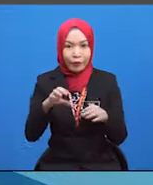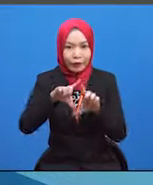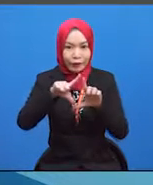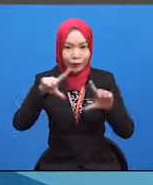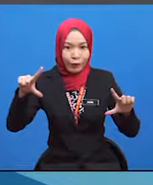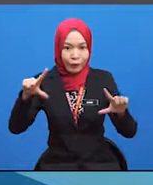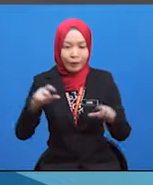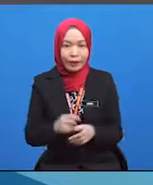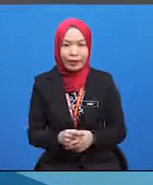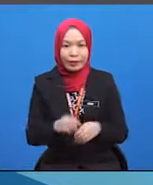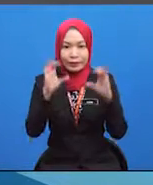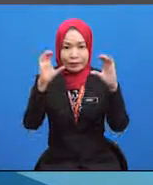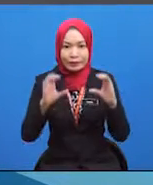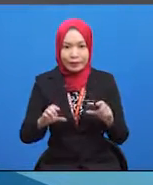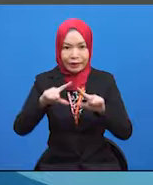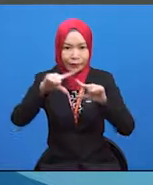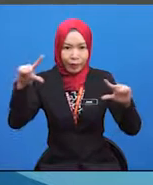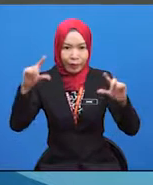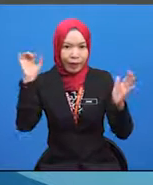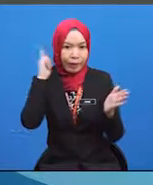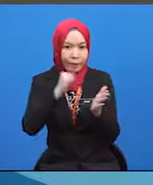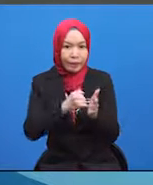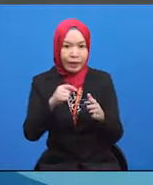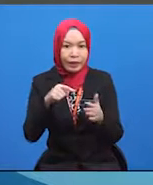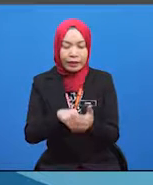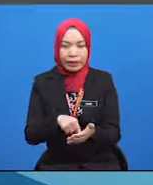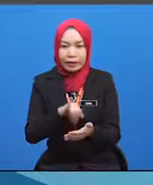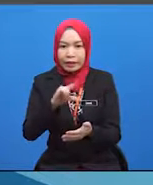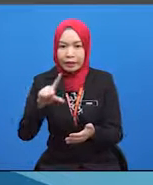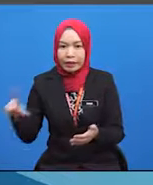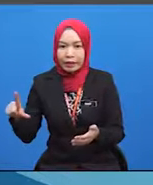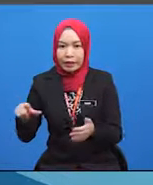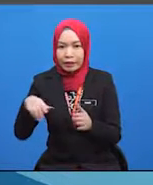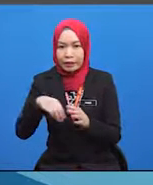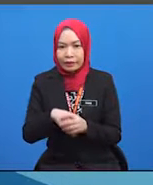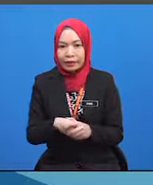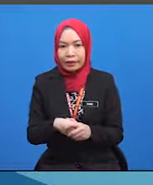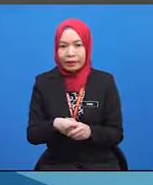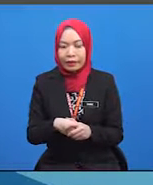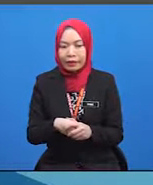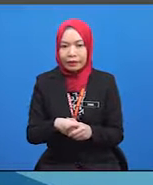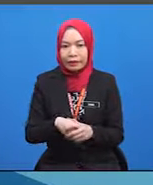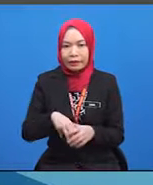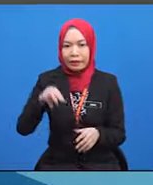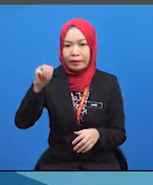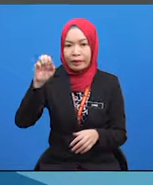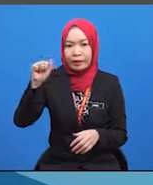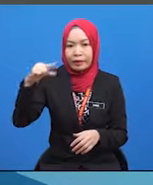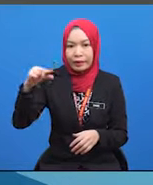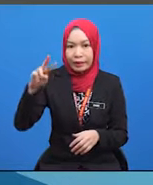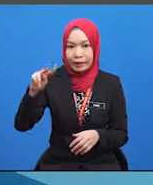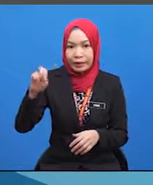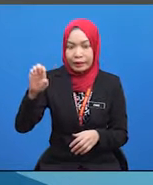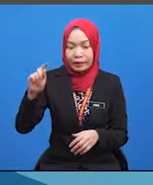Teknik cropping gambar yang pertama digunakan adalah menggunakan Magnetic Lasso Tool.